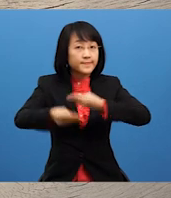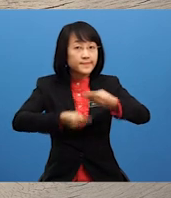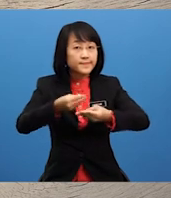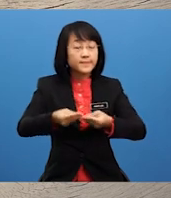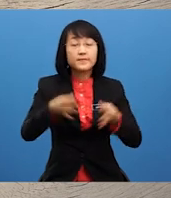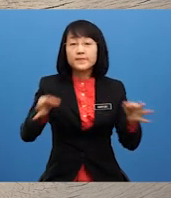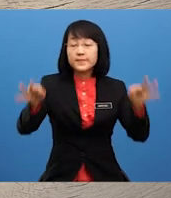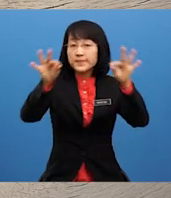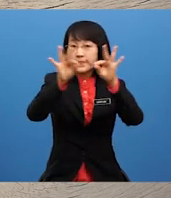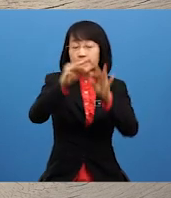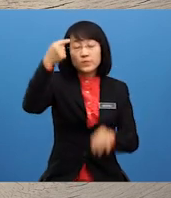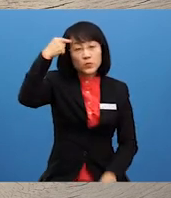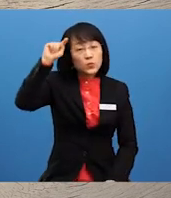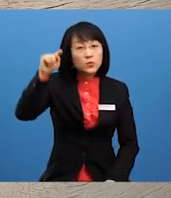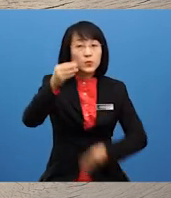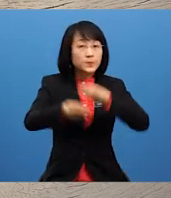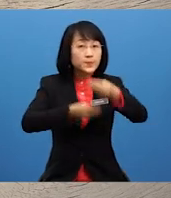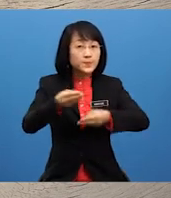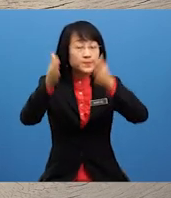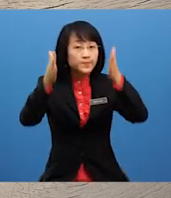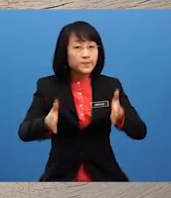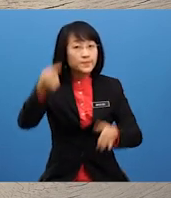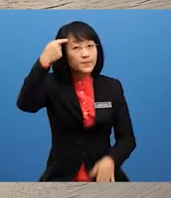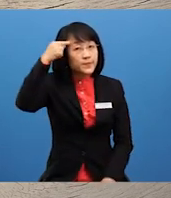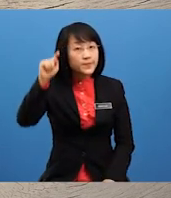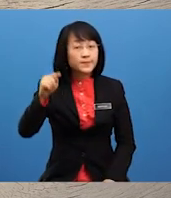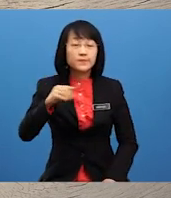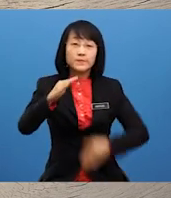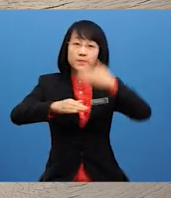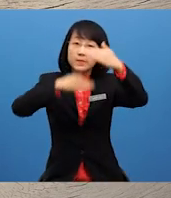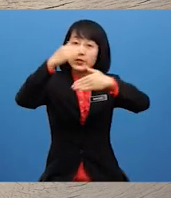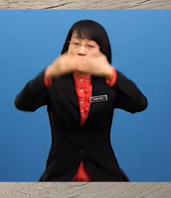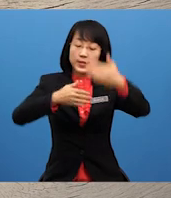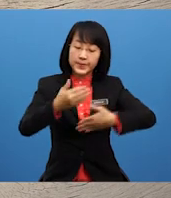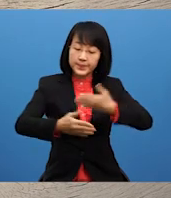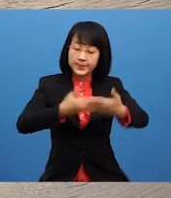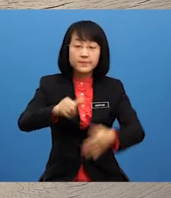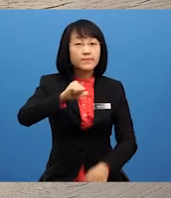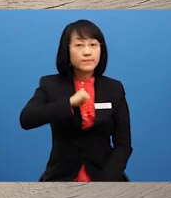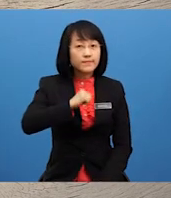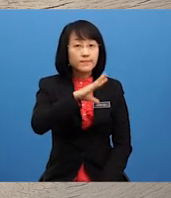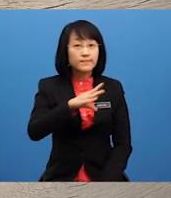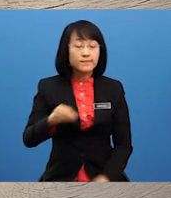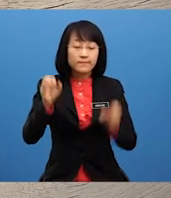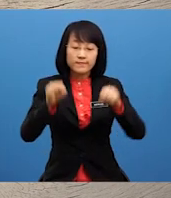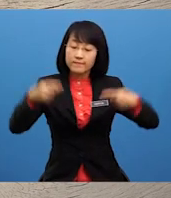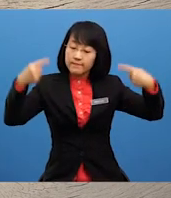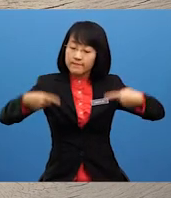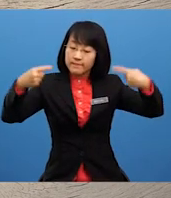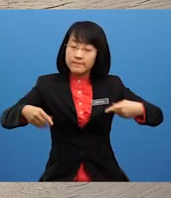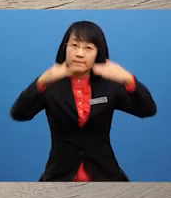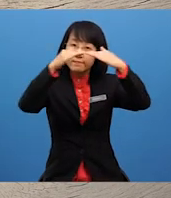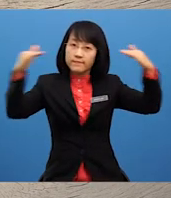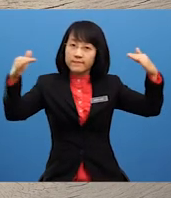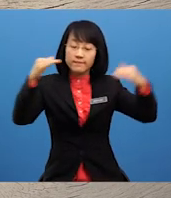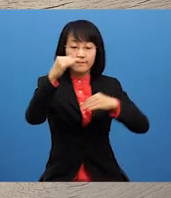penting kepada seorang peniaga atau pedagang untuk memajukan diri dan dapat bersaing di peringkat